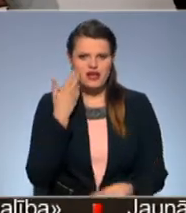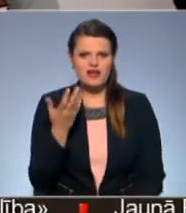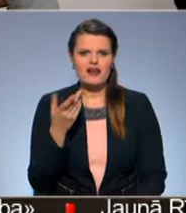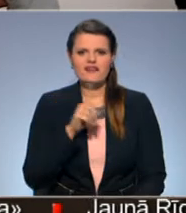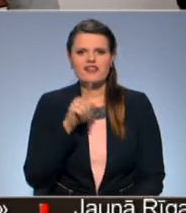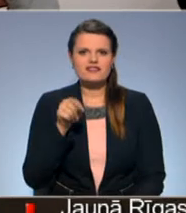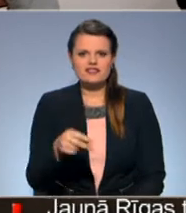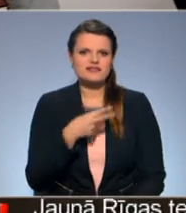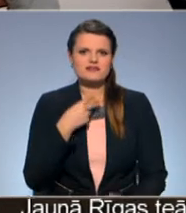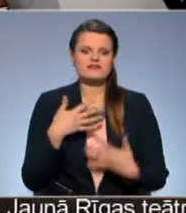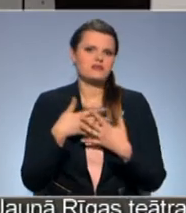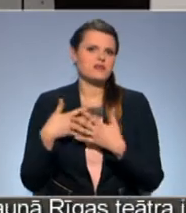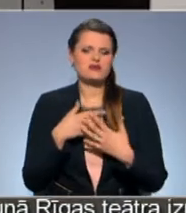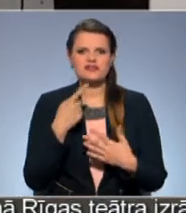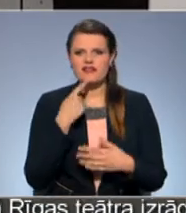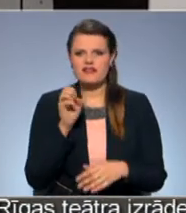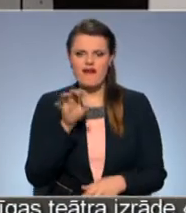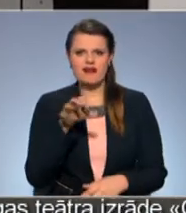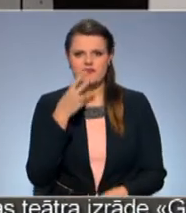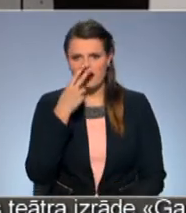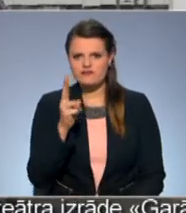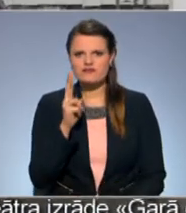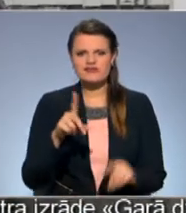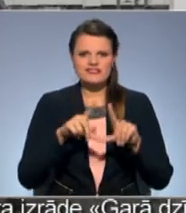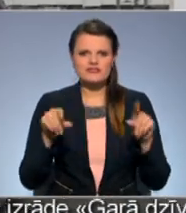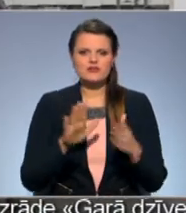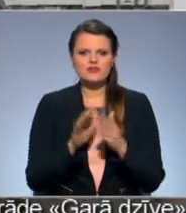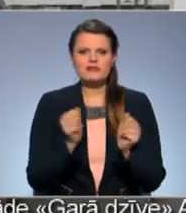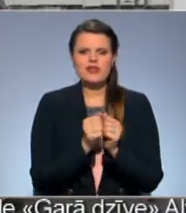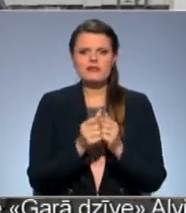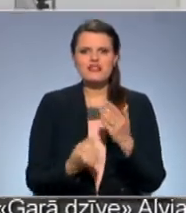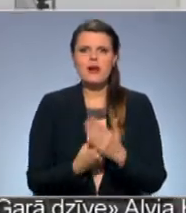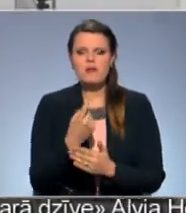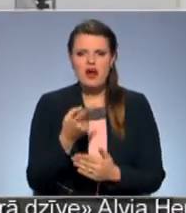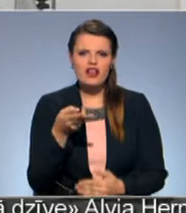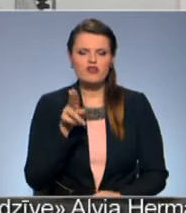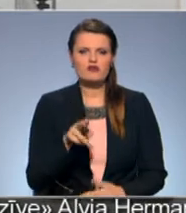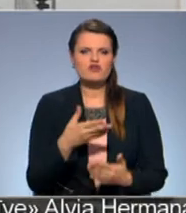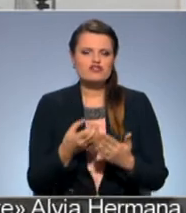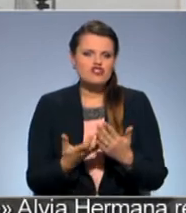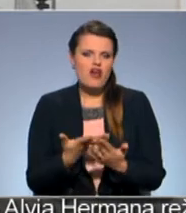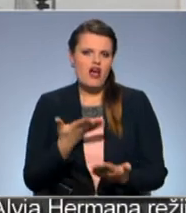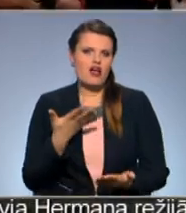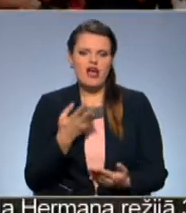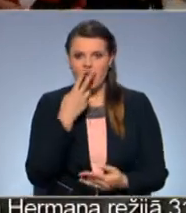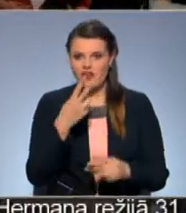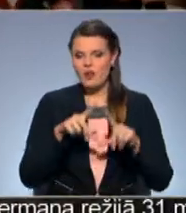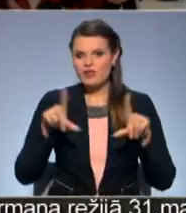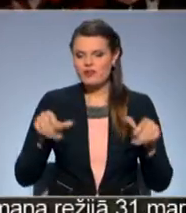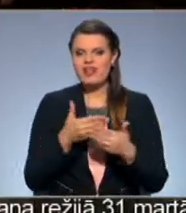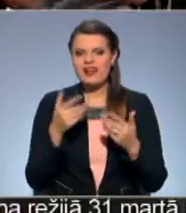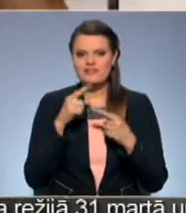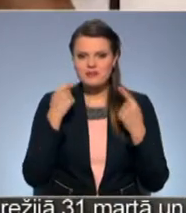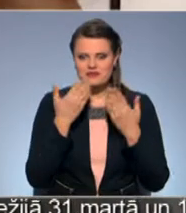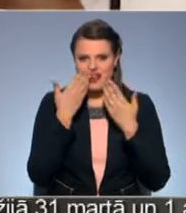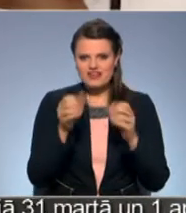tas brīnums. Es, teiksim, tādā sarkanajā gaismā redzu, kā tas attēls uz papīra parādās, kā viņš nāk ārā. Iespējams, vērojot bildes, kāds pasmaidīs,